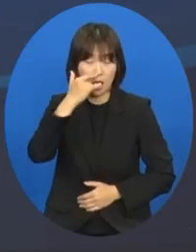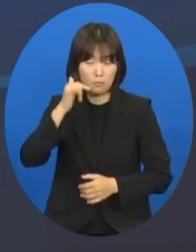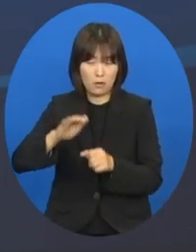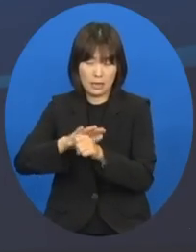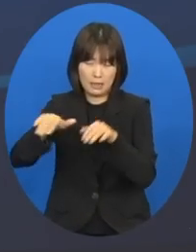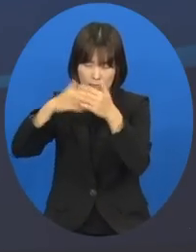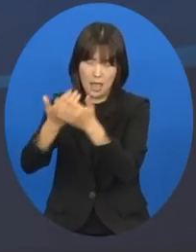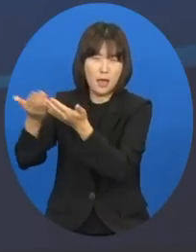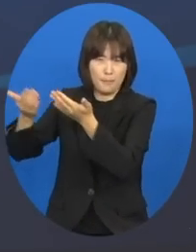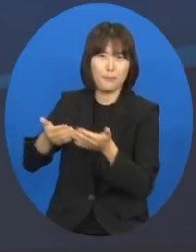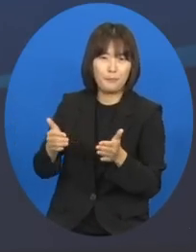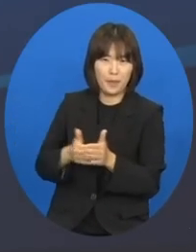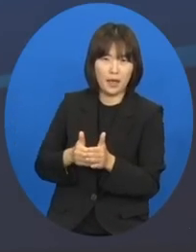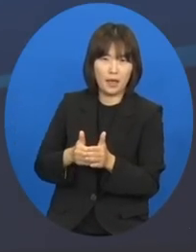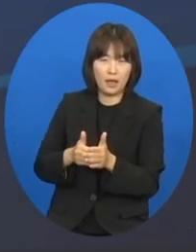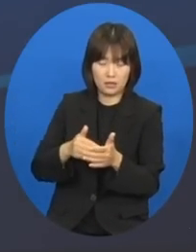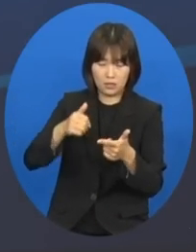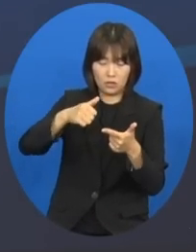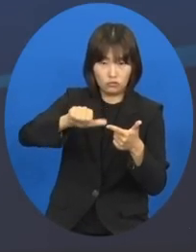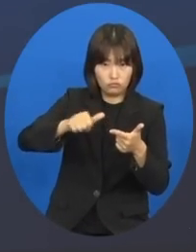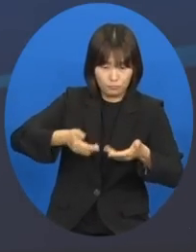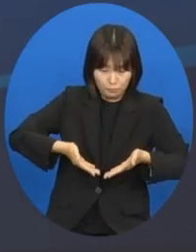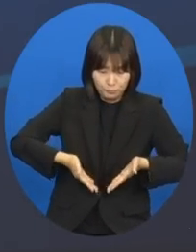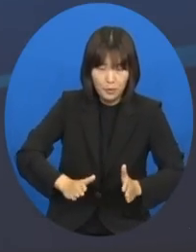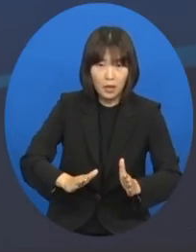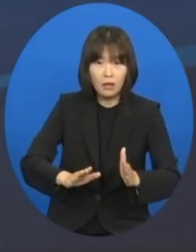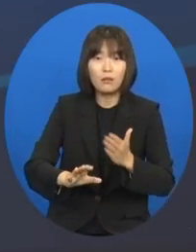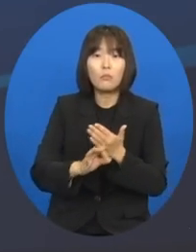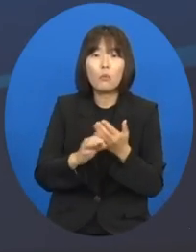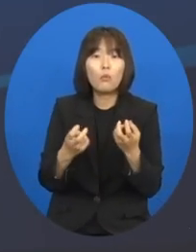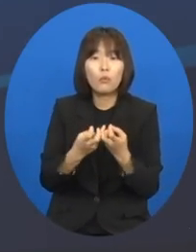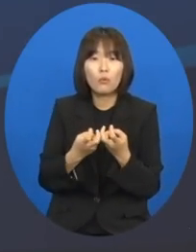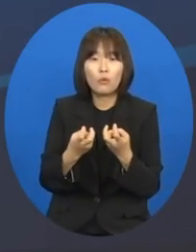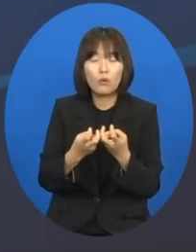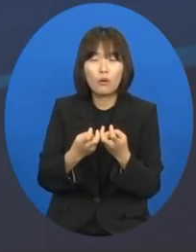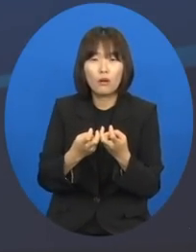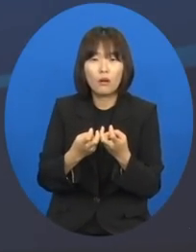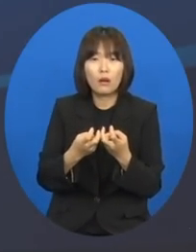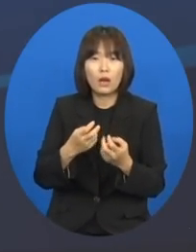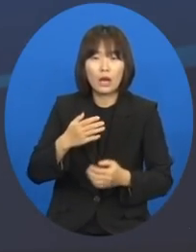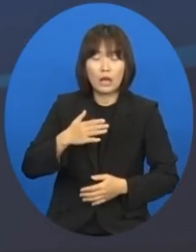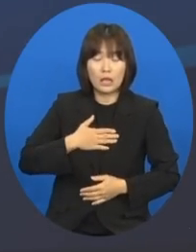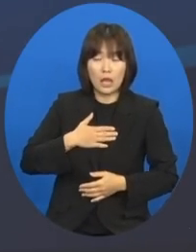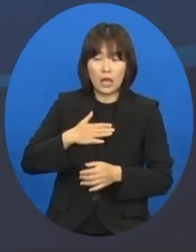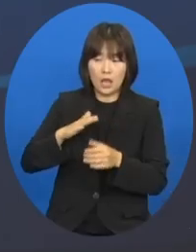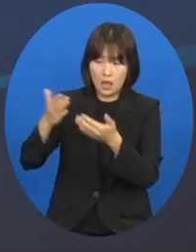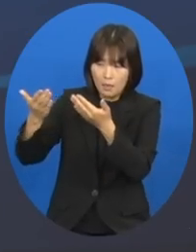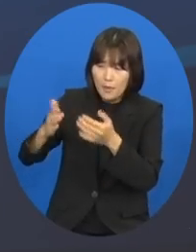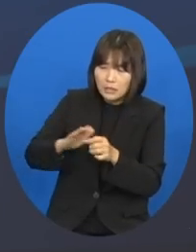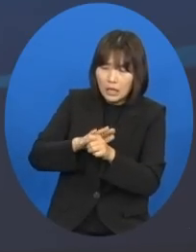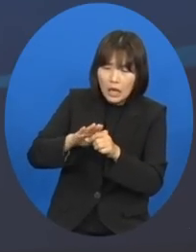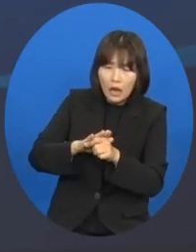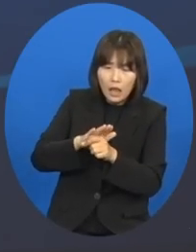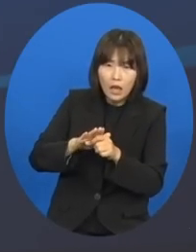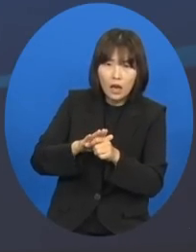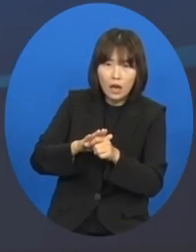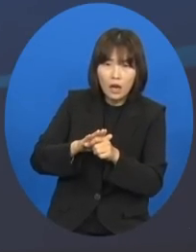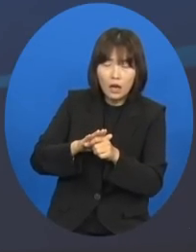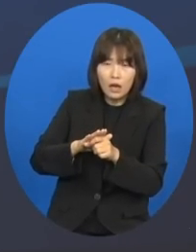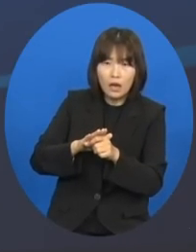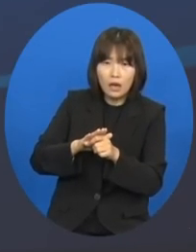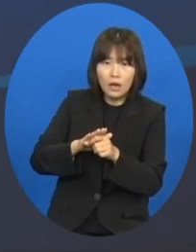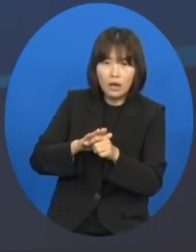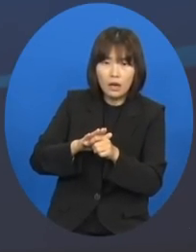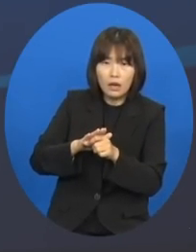독차지했어요 그런데 둘째가 태어나는 순간 어떻게 될까요 내가 사랑을 독차지하고 있었는데 어느 순간 갑자기